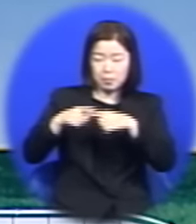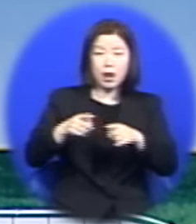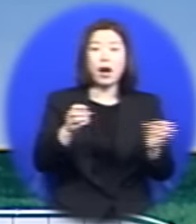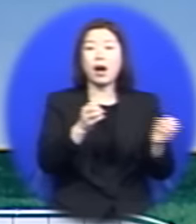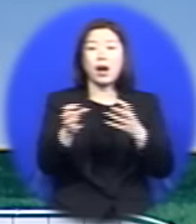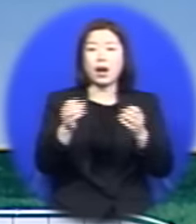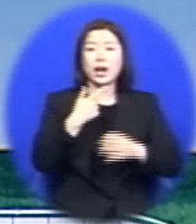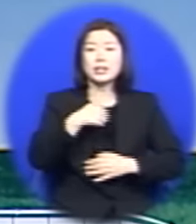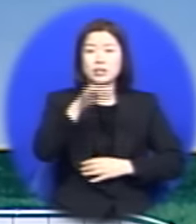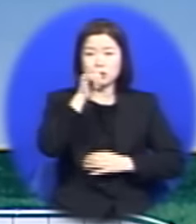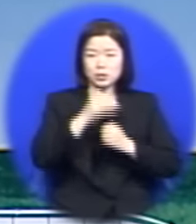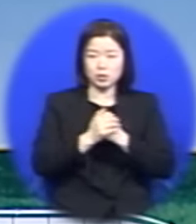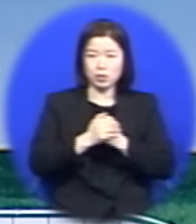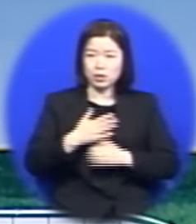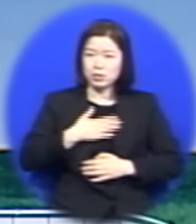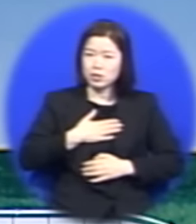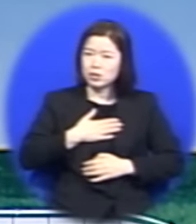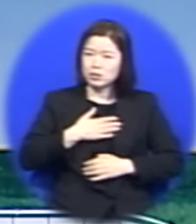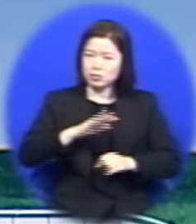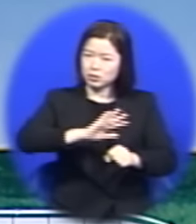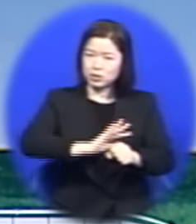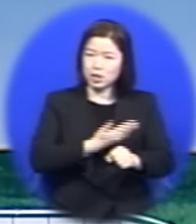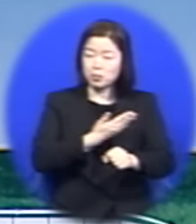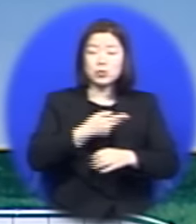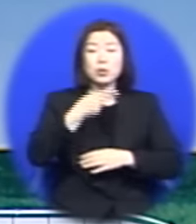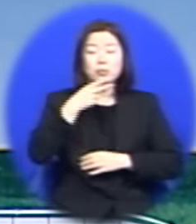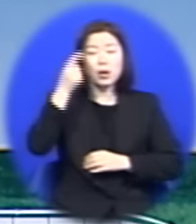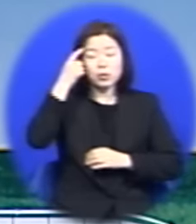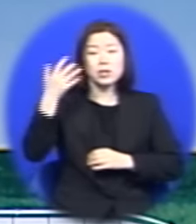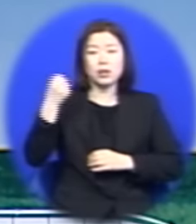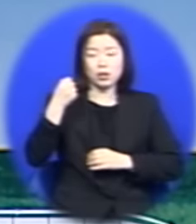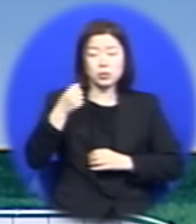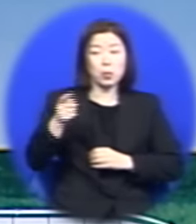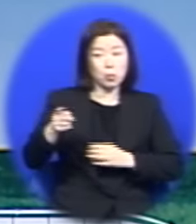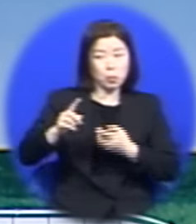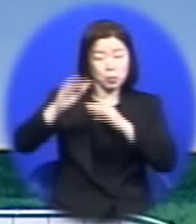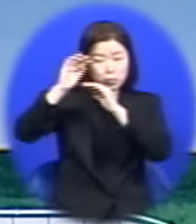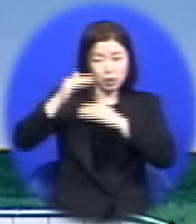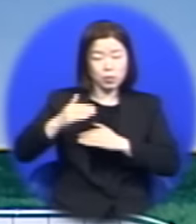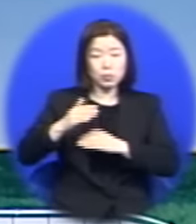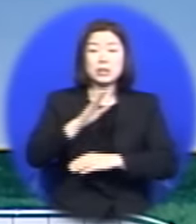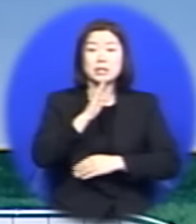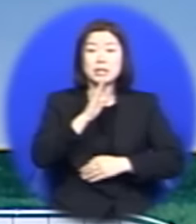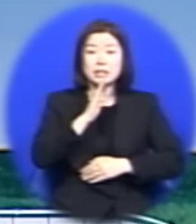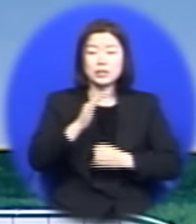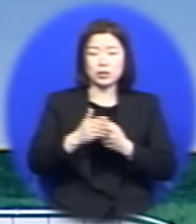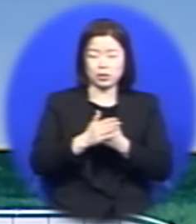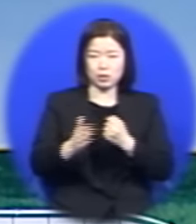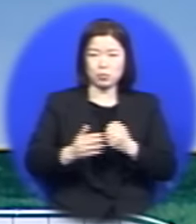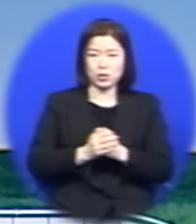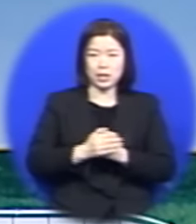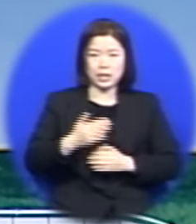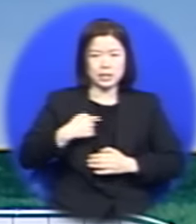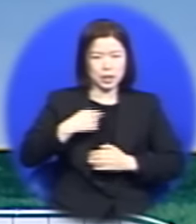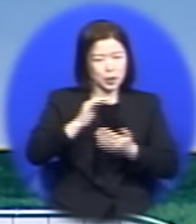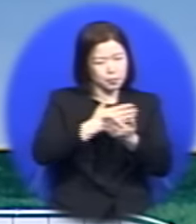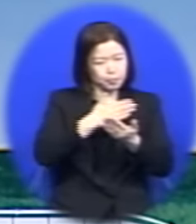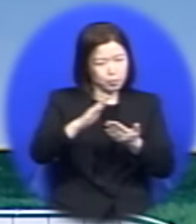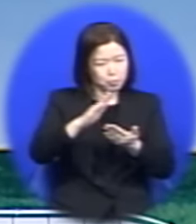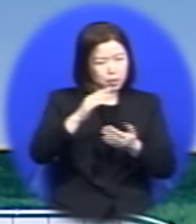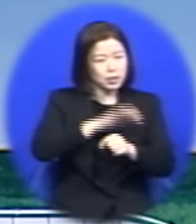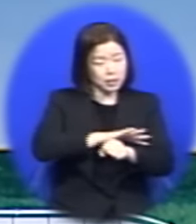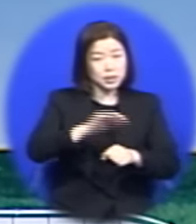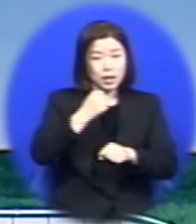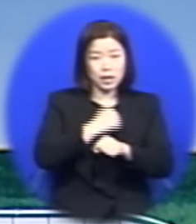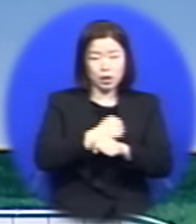나누었습니다. 저는 전혀 잘못했다고 생각 안 했습니다. 사실이니까. 그리고 제가 분별도 있고